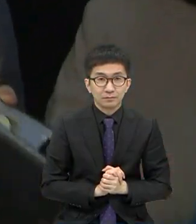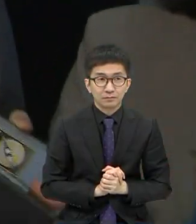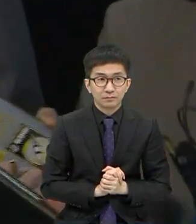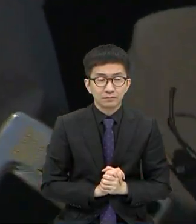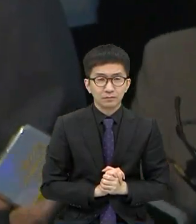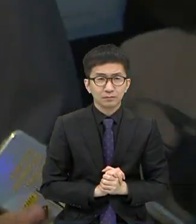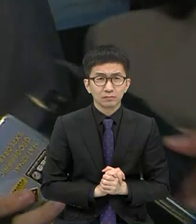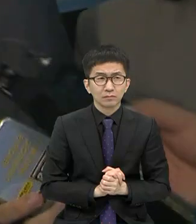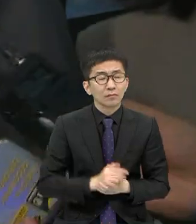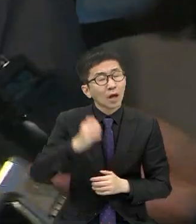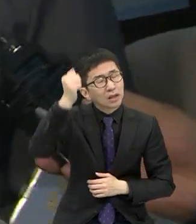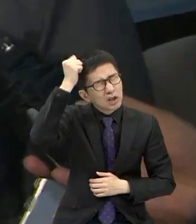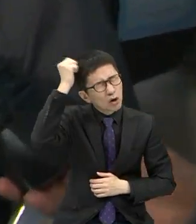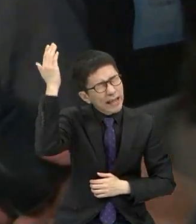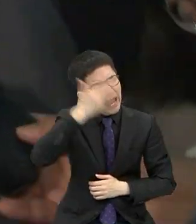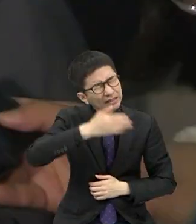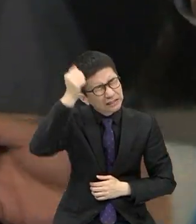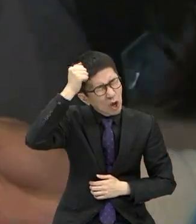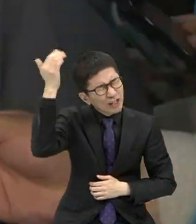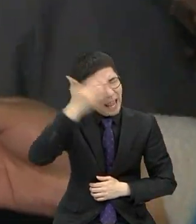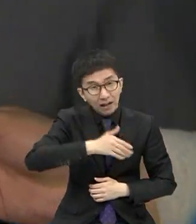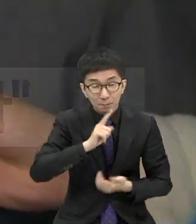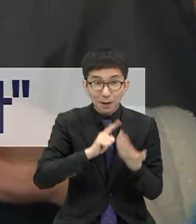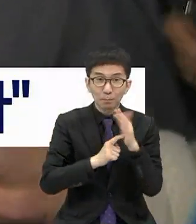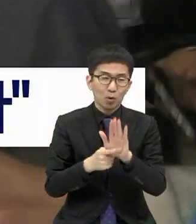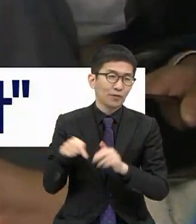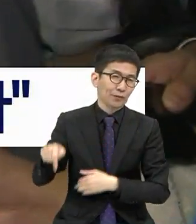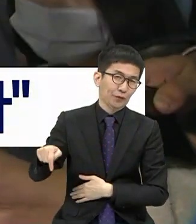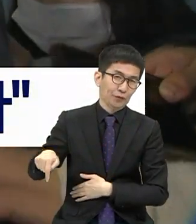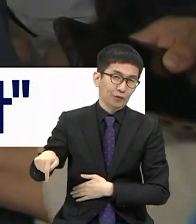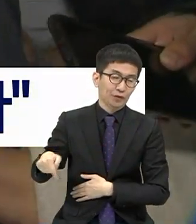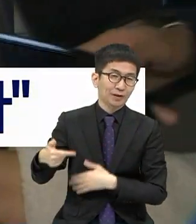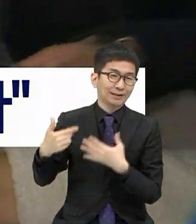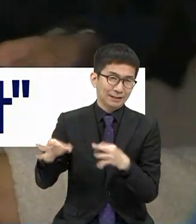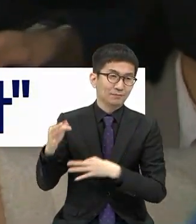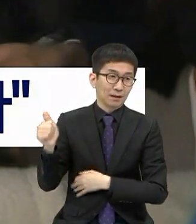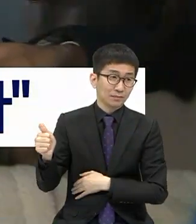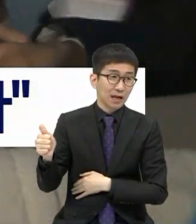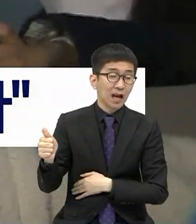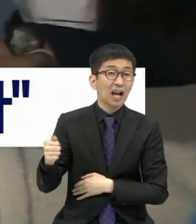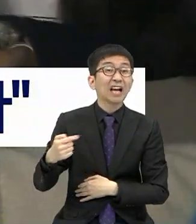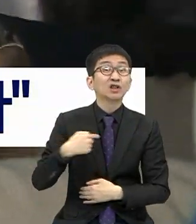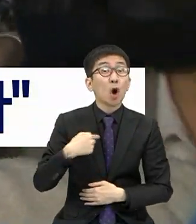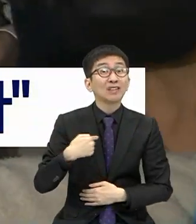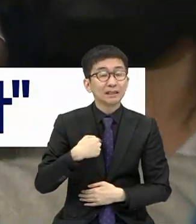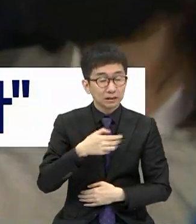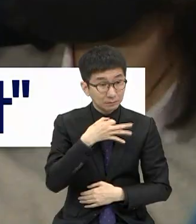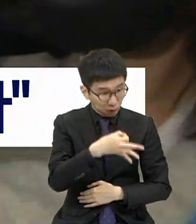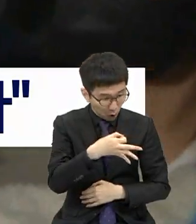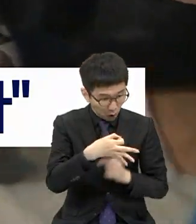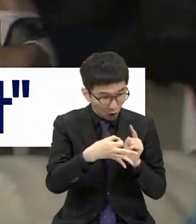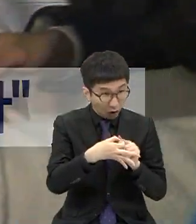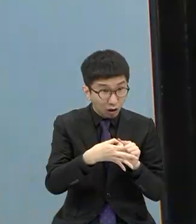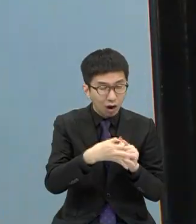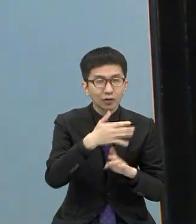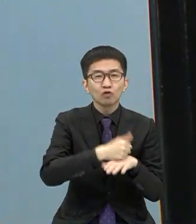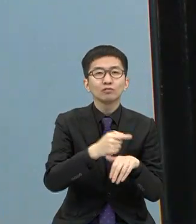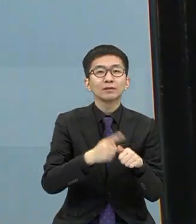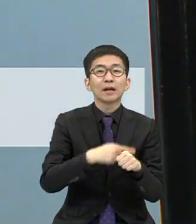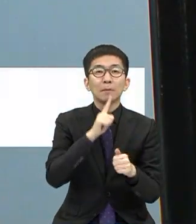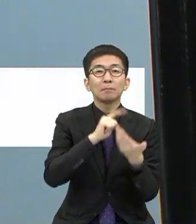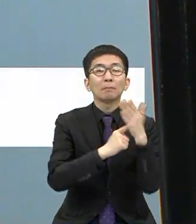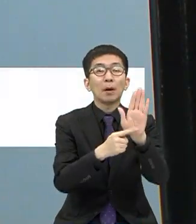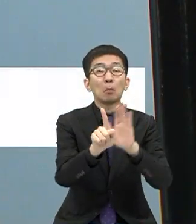도대체 기억이 안 난다던 김웅 국민의힘 의원. 저희라는 자신의 음성이 공개되자 이렇게 답했습니다.